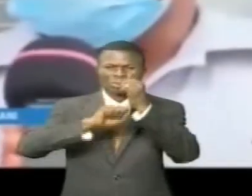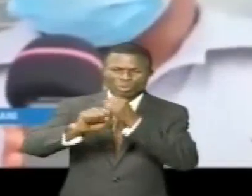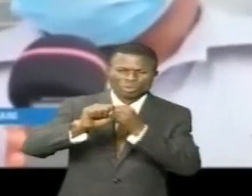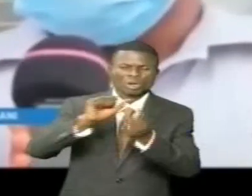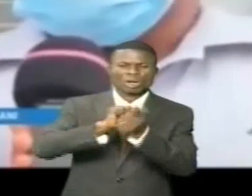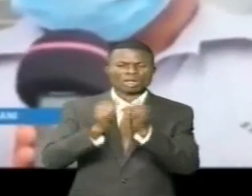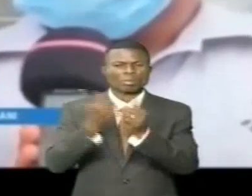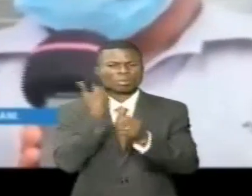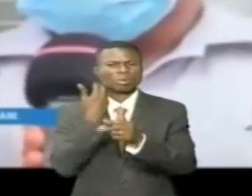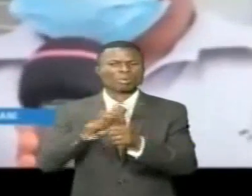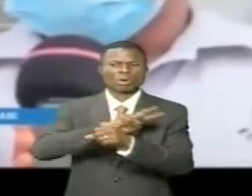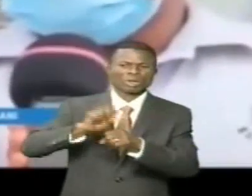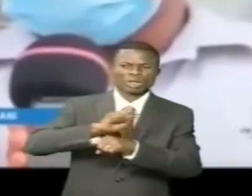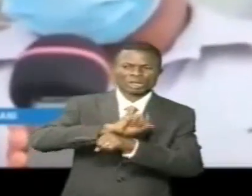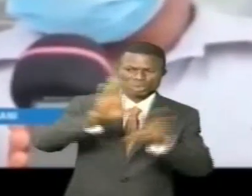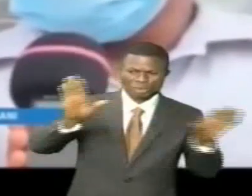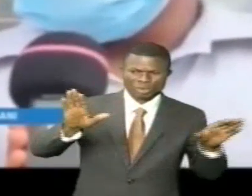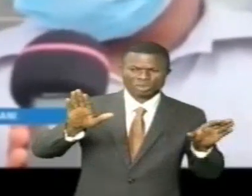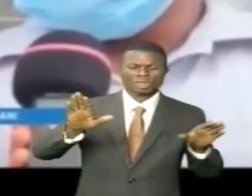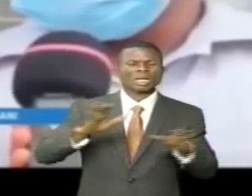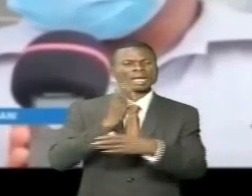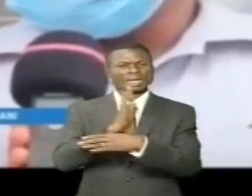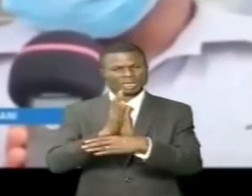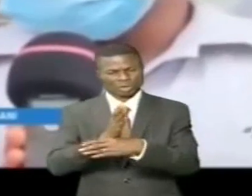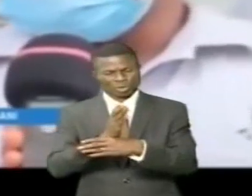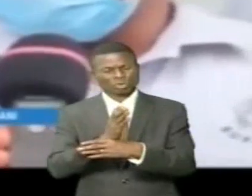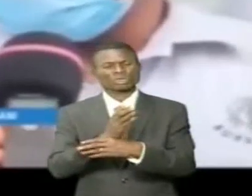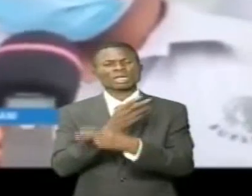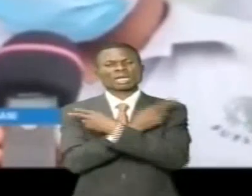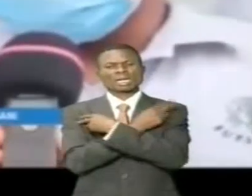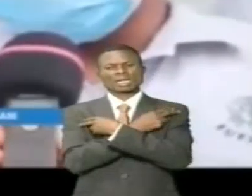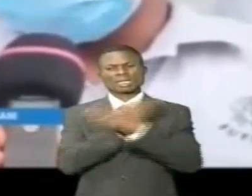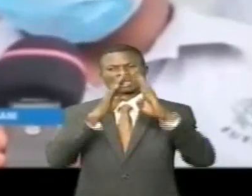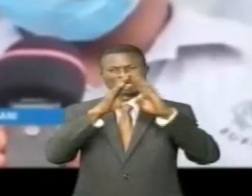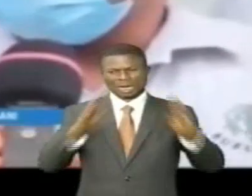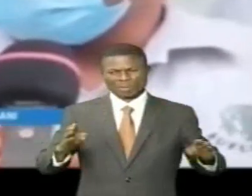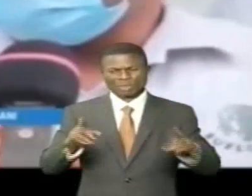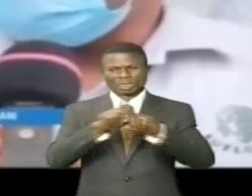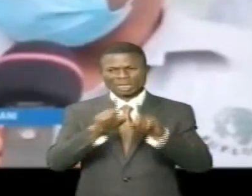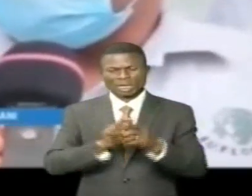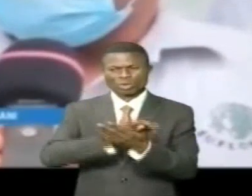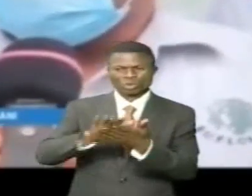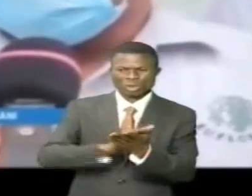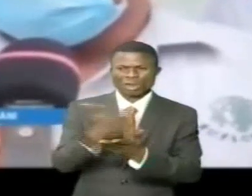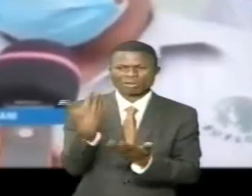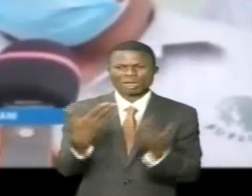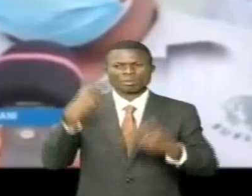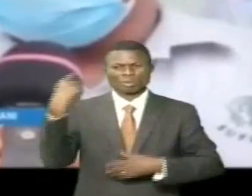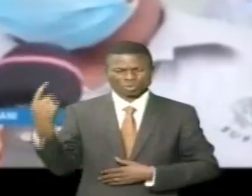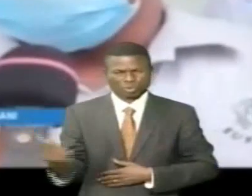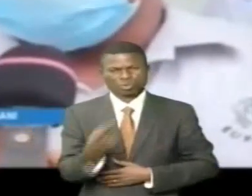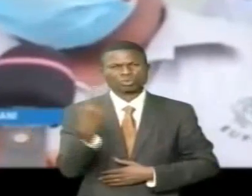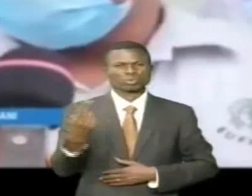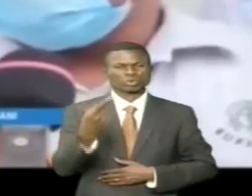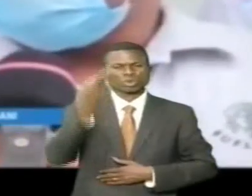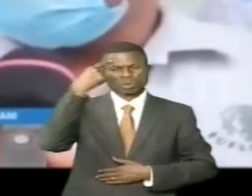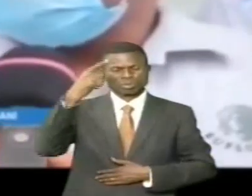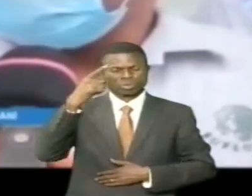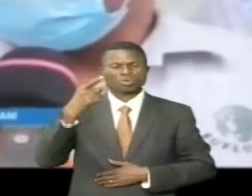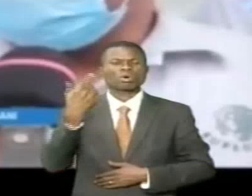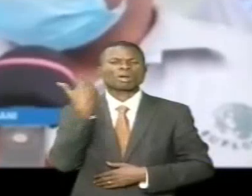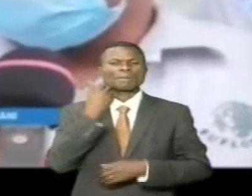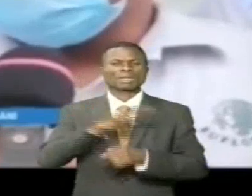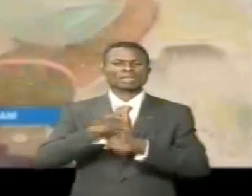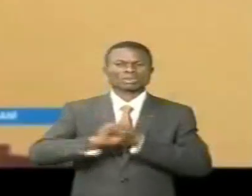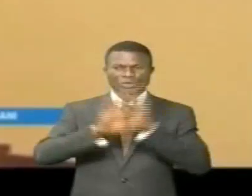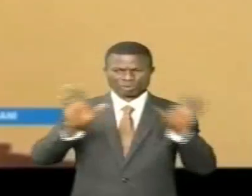concernant les mesures, le respect des mesures, des gestes barrières, également du confinement lié à la pandémie